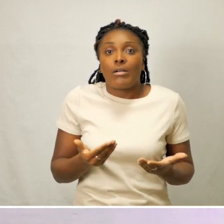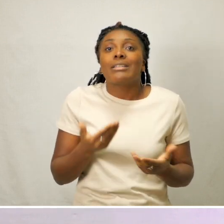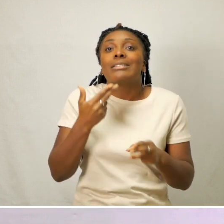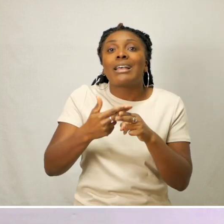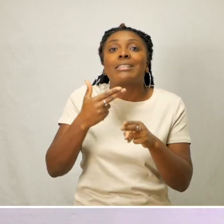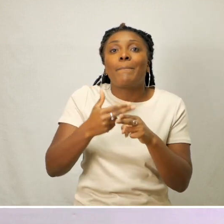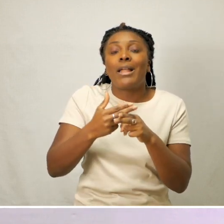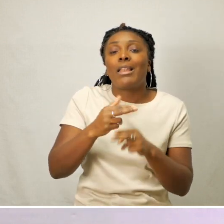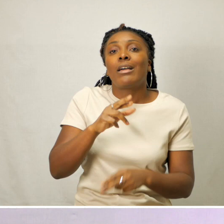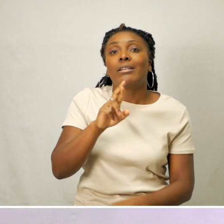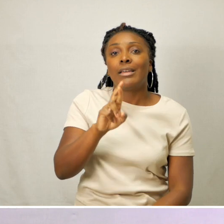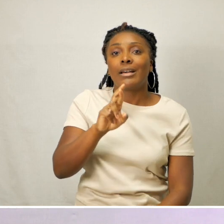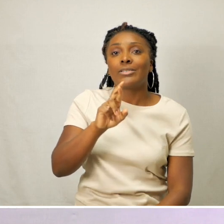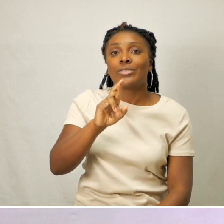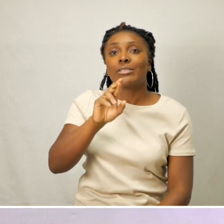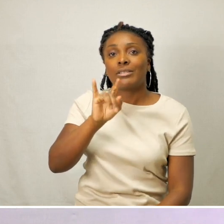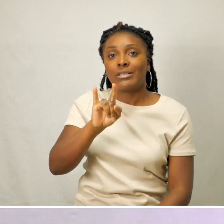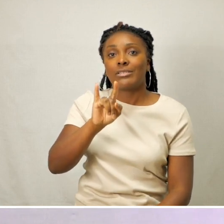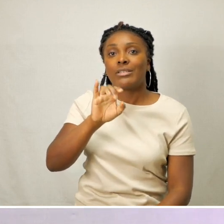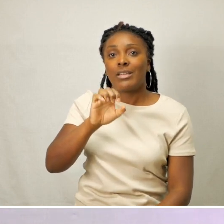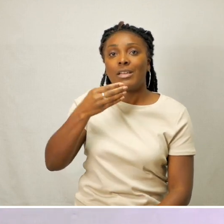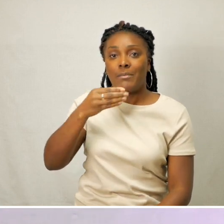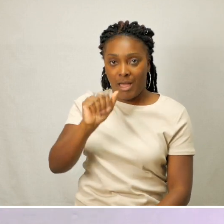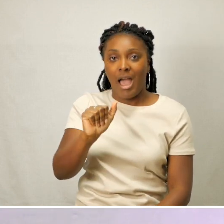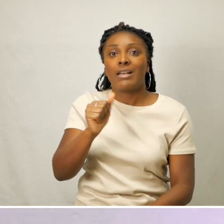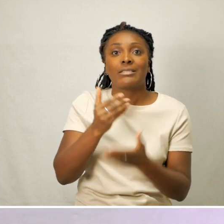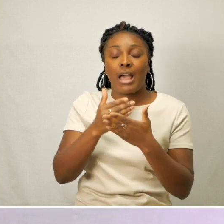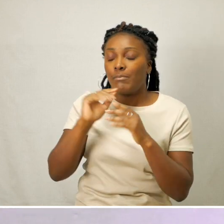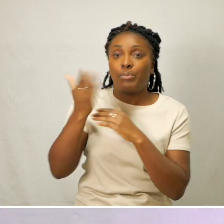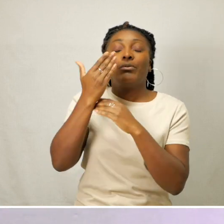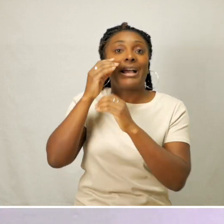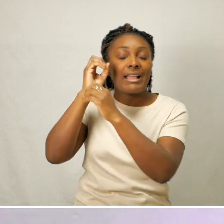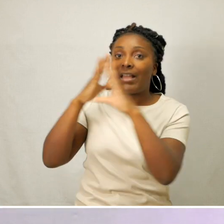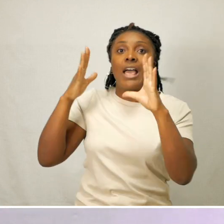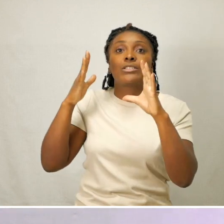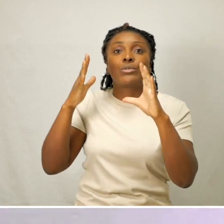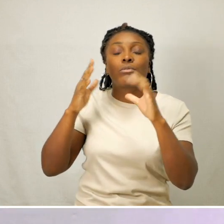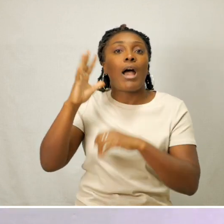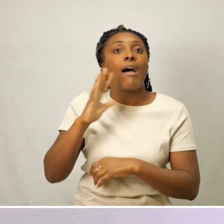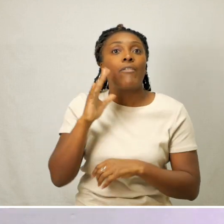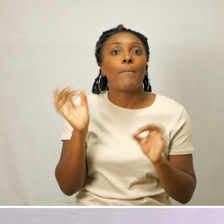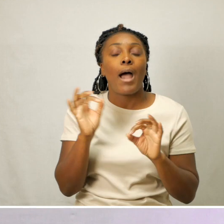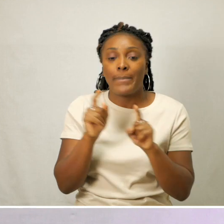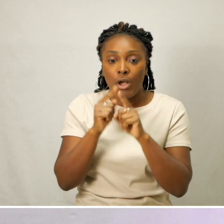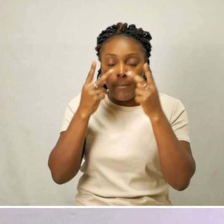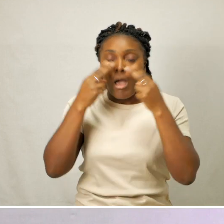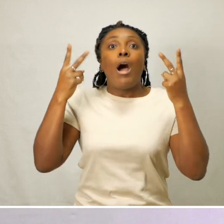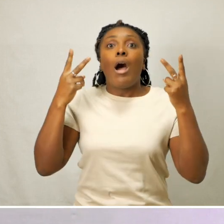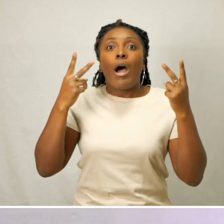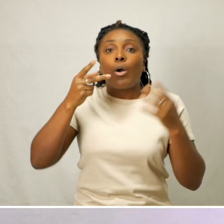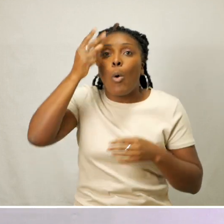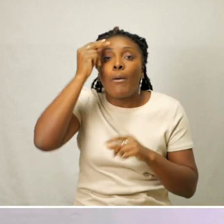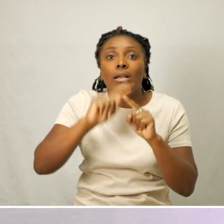un rhéma de Dieu. Donc une révélation qui arrive sur notre cœur qu'on n'avait pas saisi avant, et tout d'un coup c'est comme si nos yeux s'ouvraient et qu'on vient de comprendre